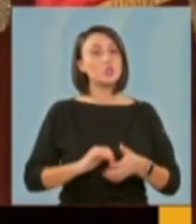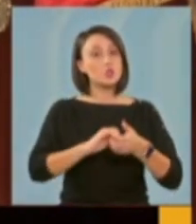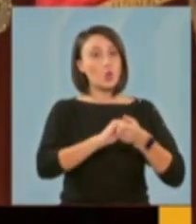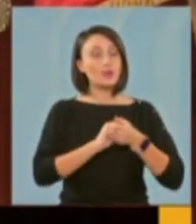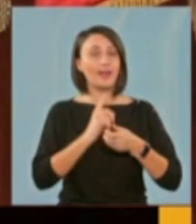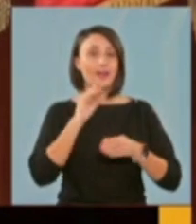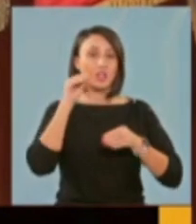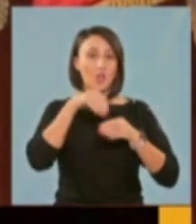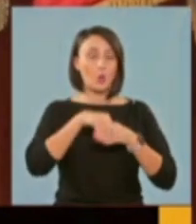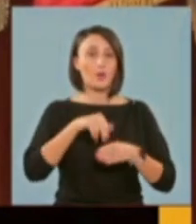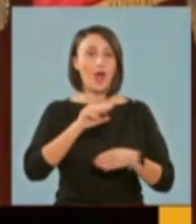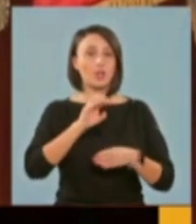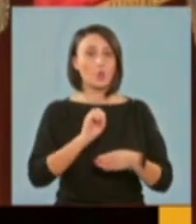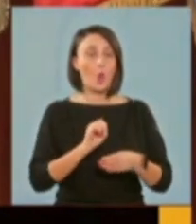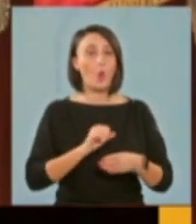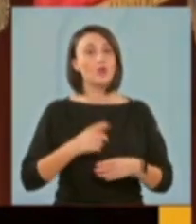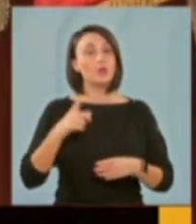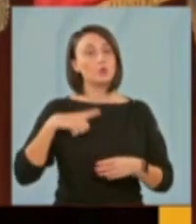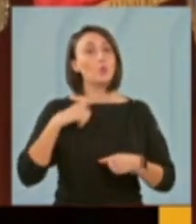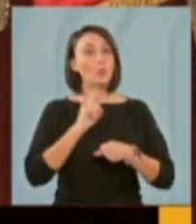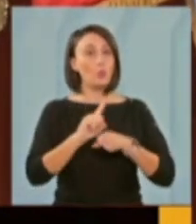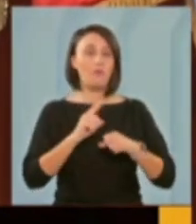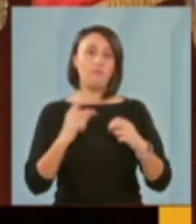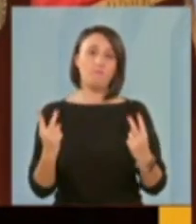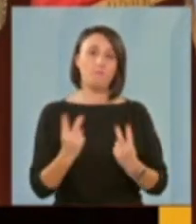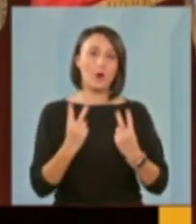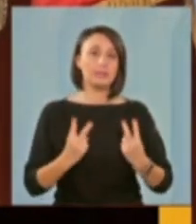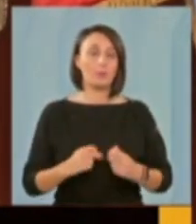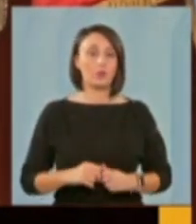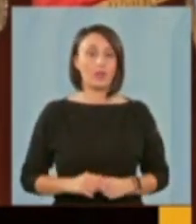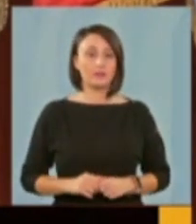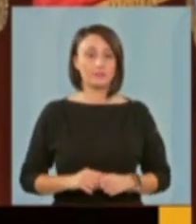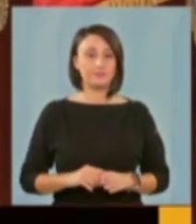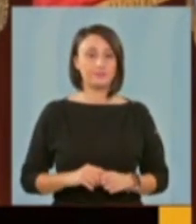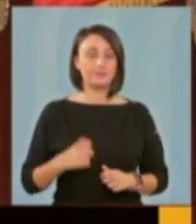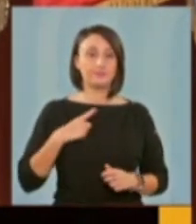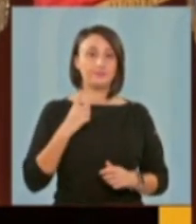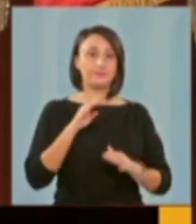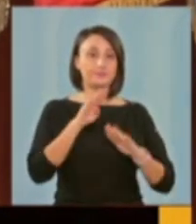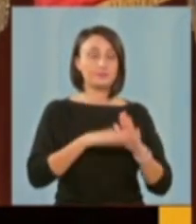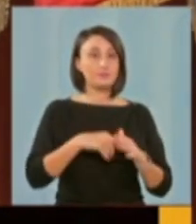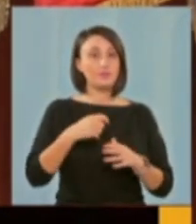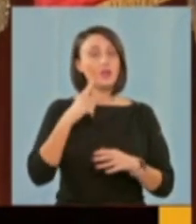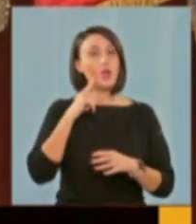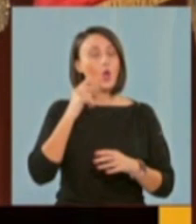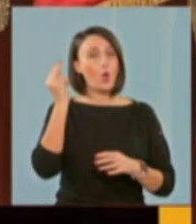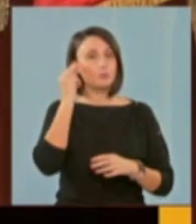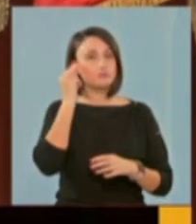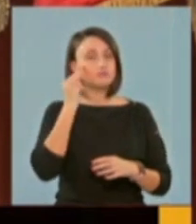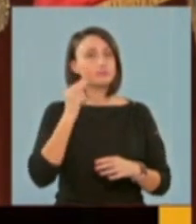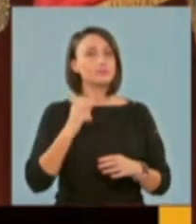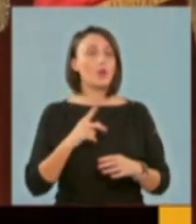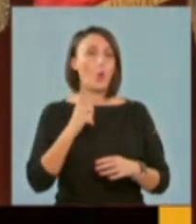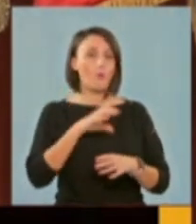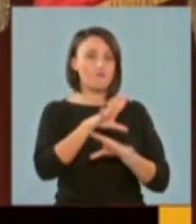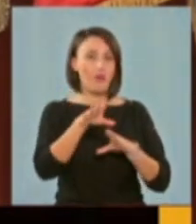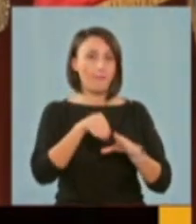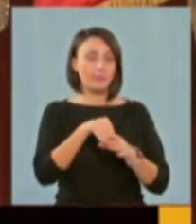solidaritatea din interiorul NATO sunt lucruri foarte importante, sunt un nivel de civilizație, sunt o